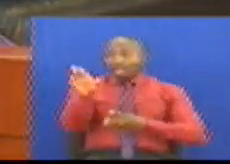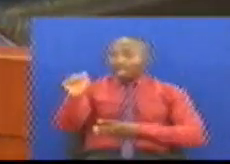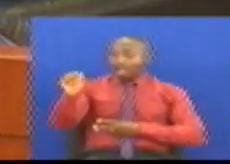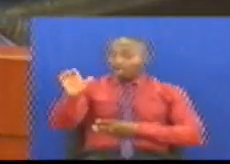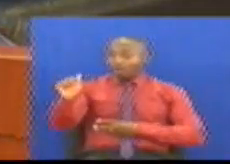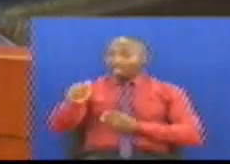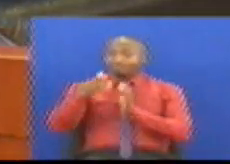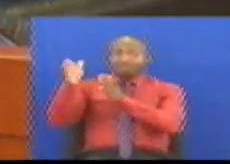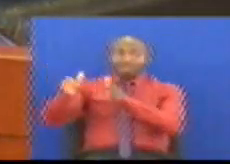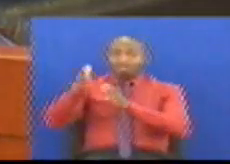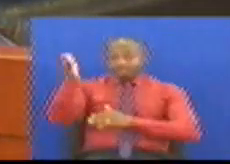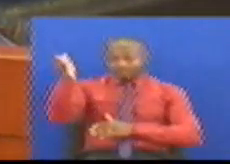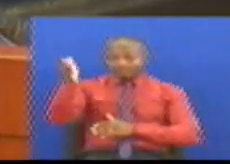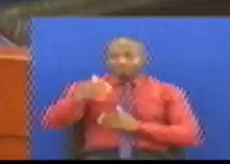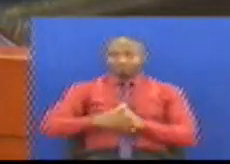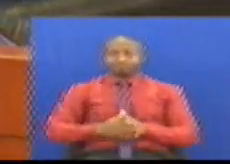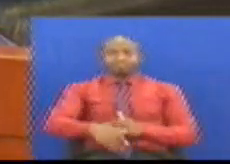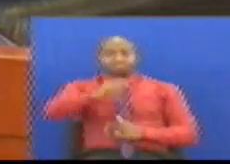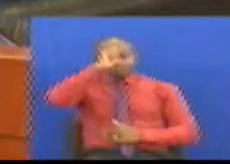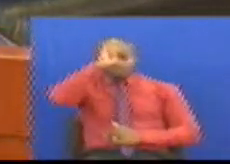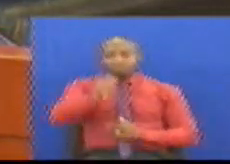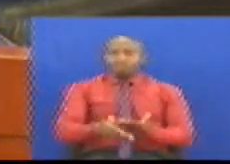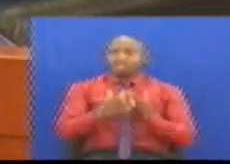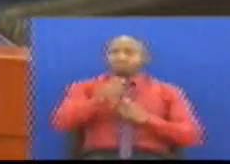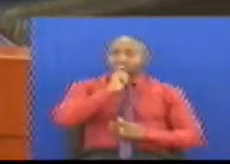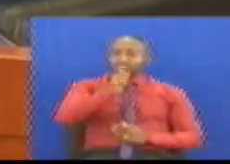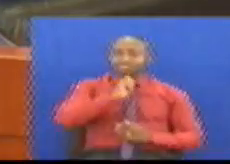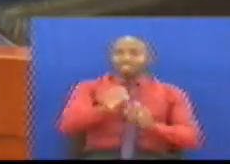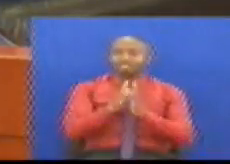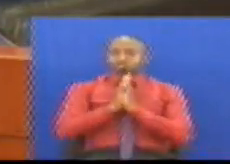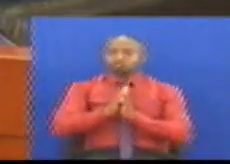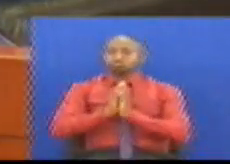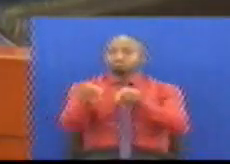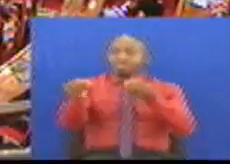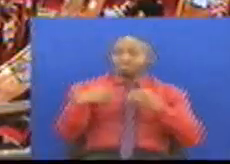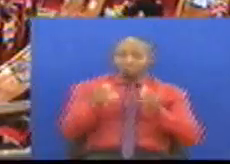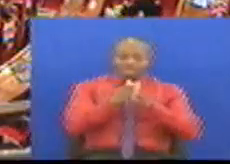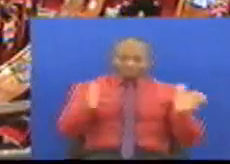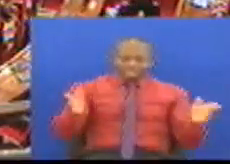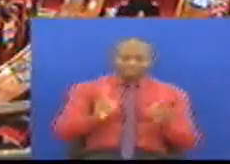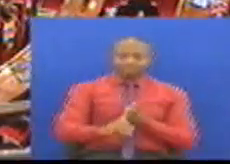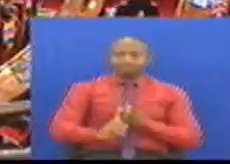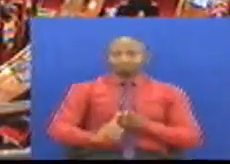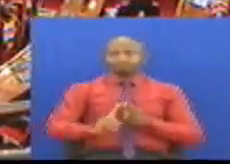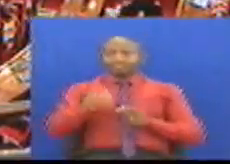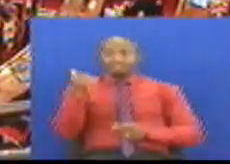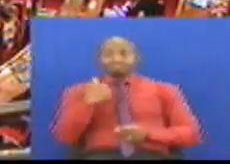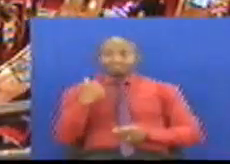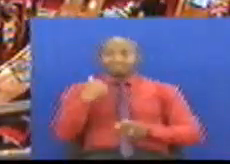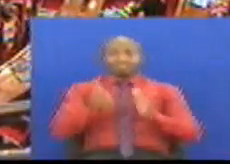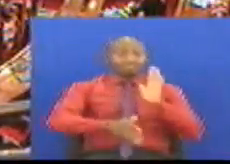ajiandae. Mheshimiwa Naibu Spika, nashukuru kwa kunipa nafasi, na mimi